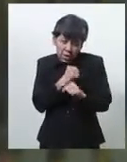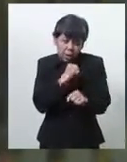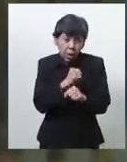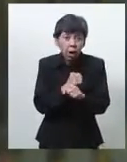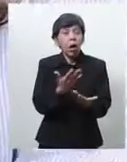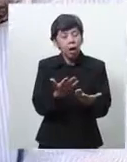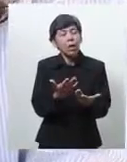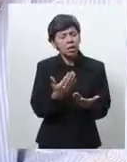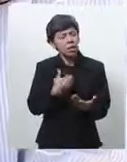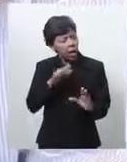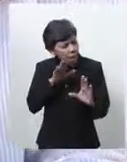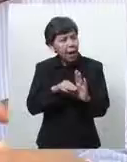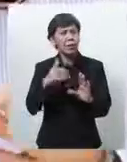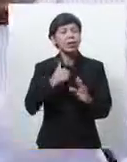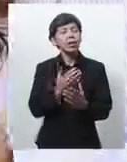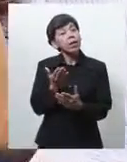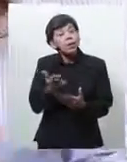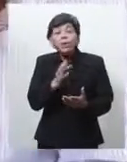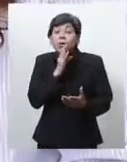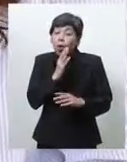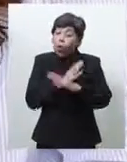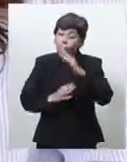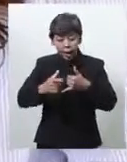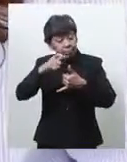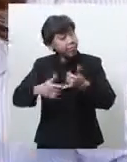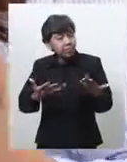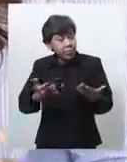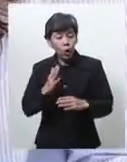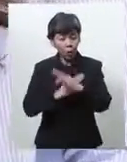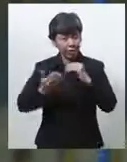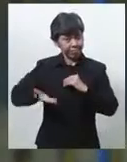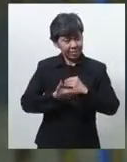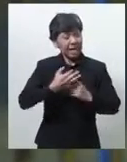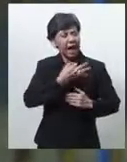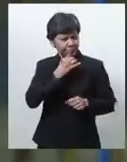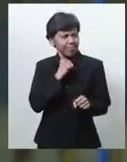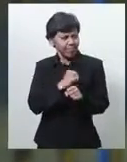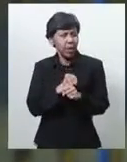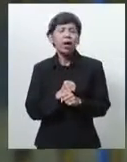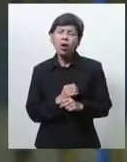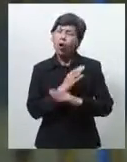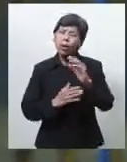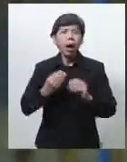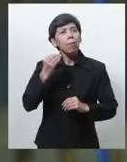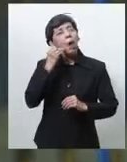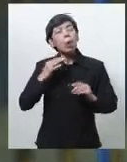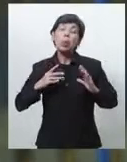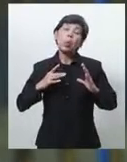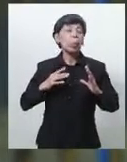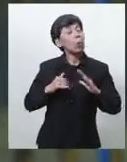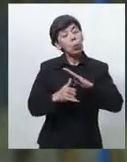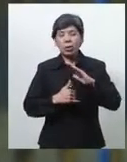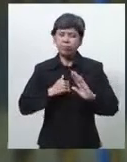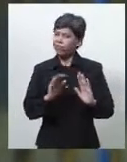านของคุณหรอกครับผม แล้วในส่วนของถ้าคนพิการเองล่ะคะ คนพิการ ที่อยากมีงานทำ คนพิการที่นอนอยู่บ้านเฉยๆตอนนี้นะครับผมอยากบ